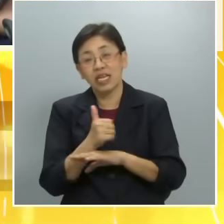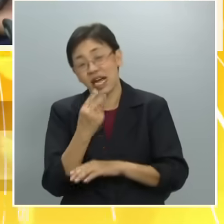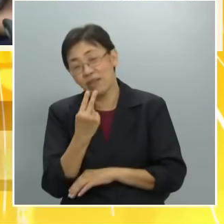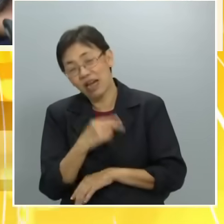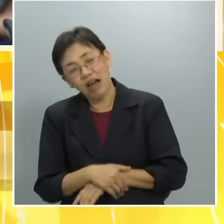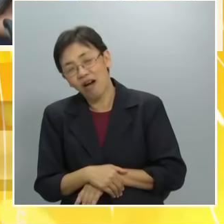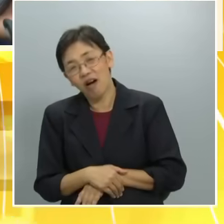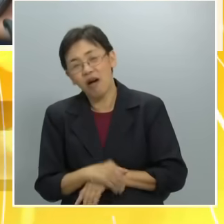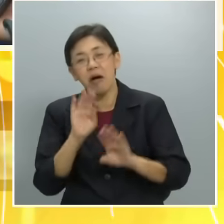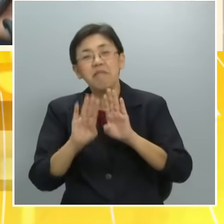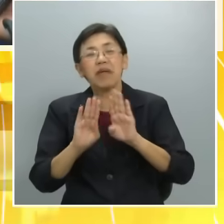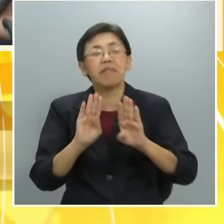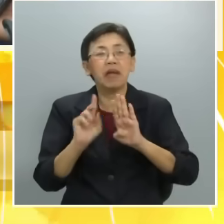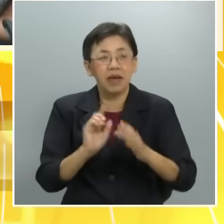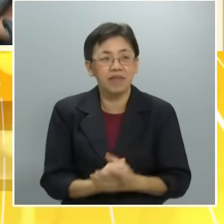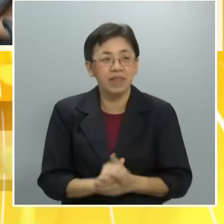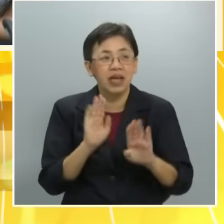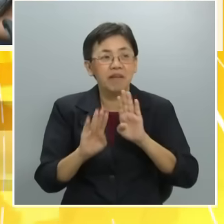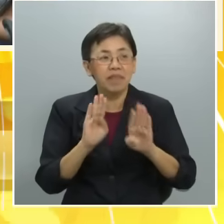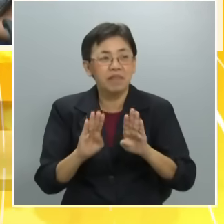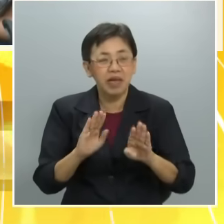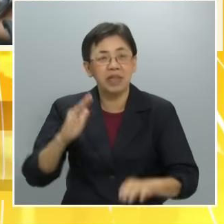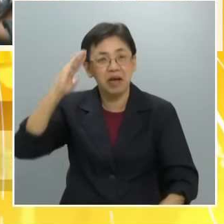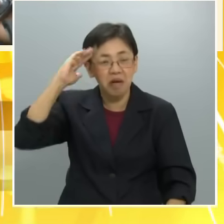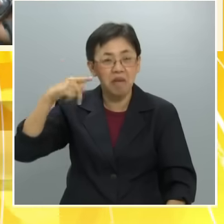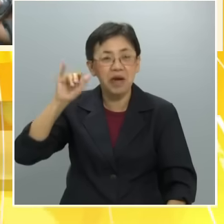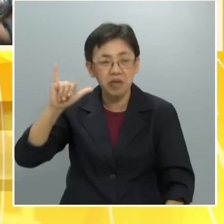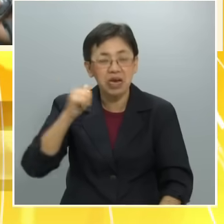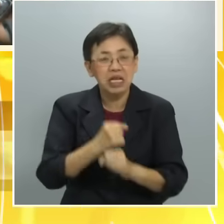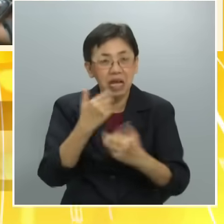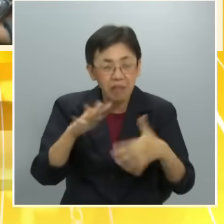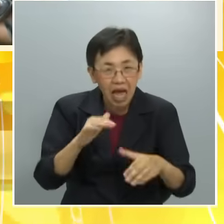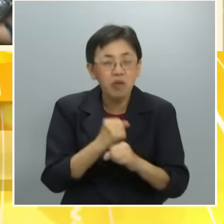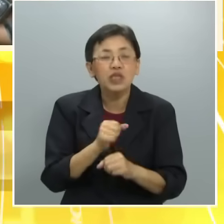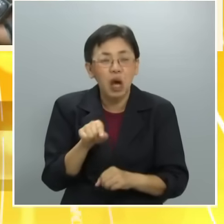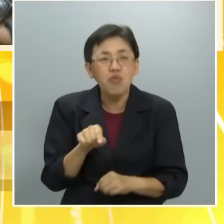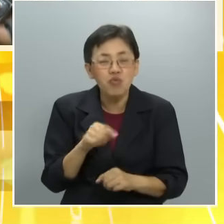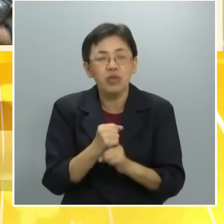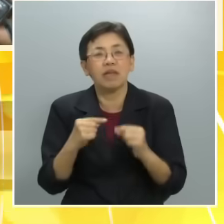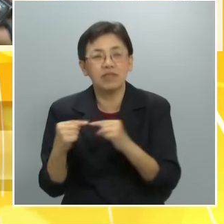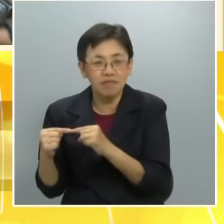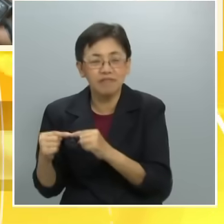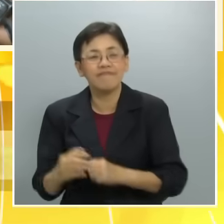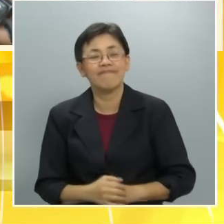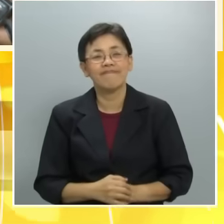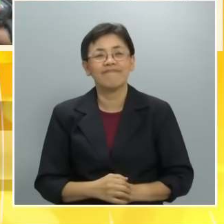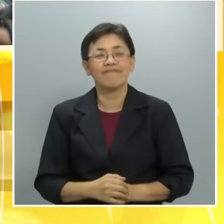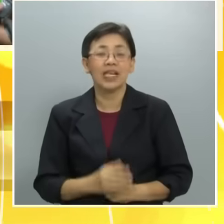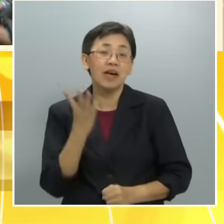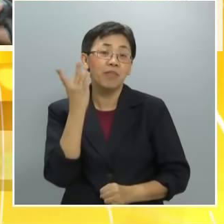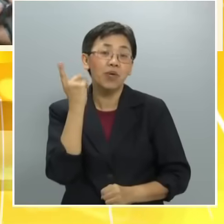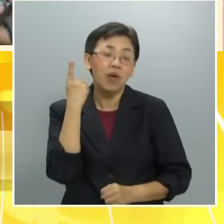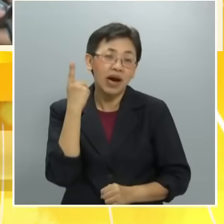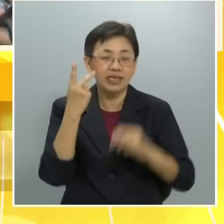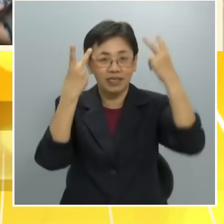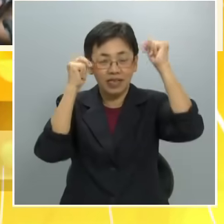หยิบไปเปรียบเทียบอีกว่าของพลเอกประยุทธ์เขาเนี่ยทำแล้วทำอยู่ทำต ่ อขณะที่เมื่อวานนี้ท่านนายก